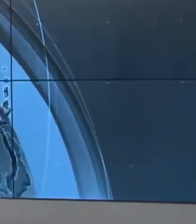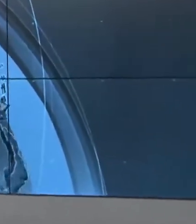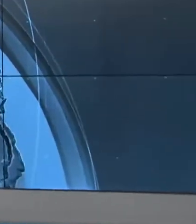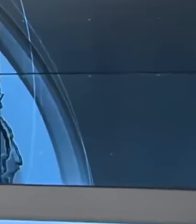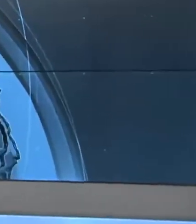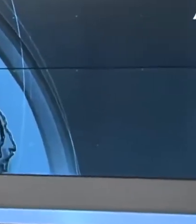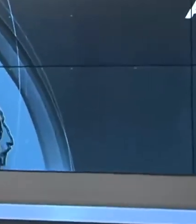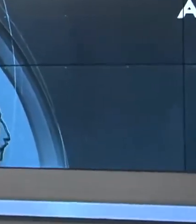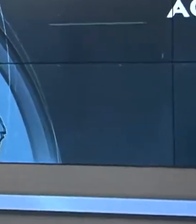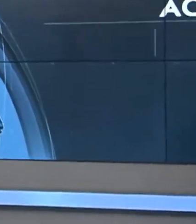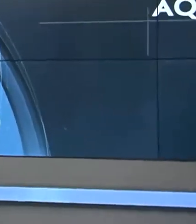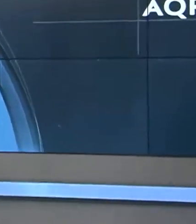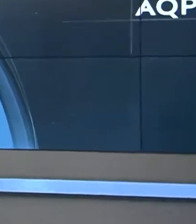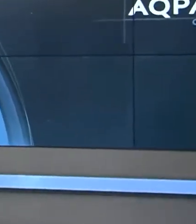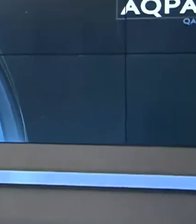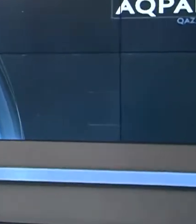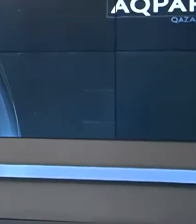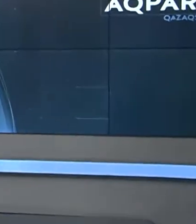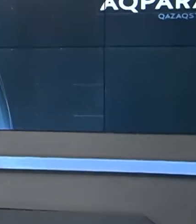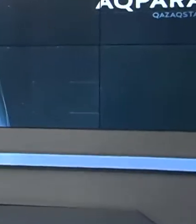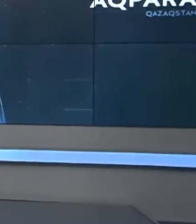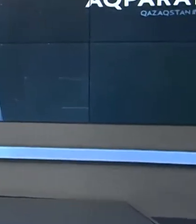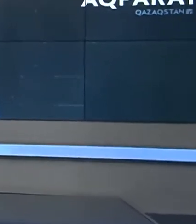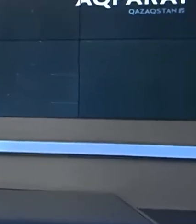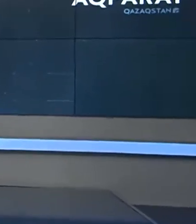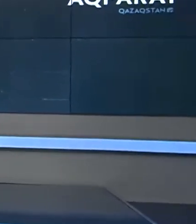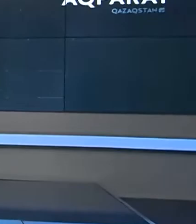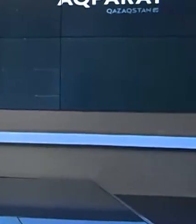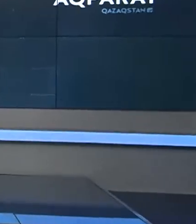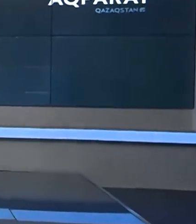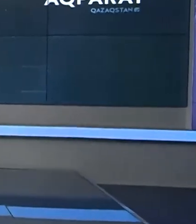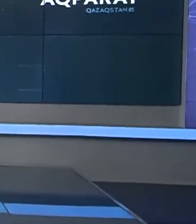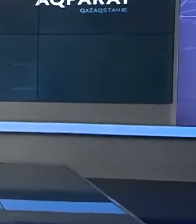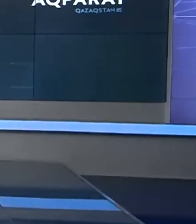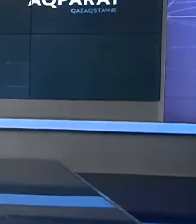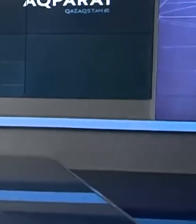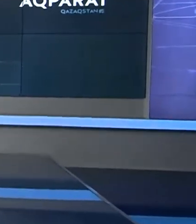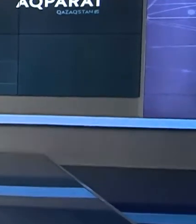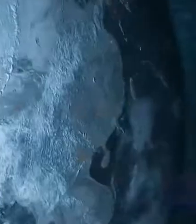Спортшыларымызға сәттілік тілейміз. Алда ауа райы болжамы. Жүздескенше.